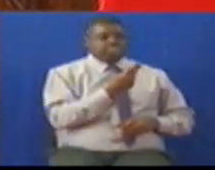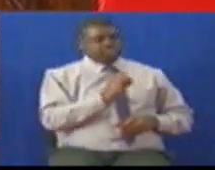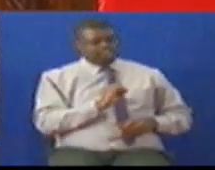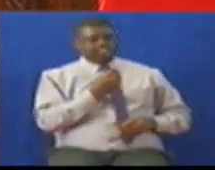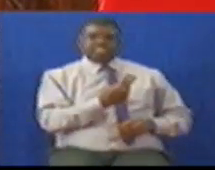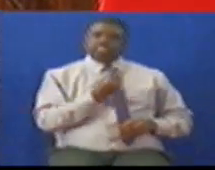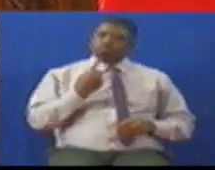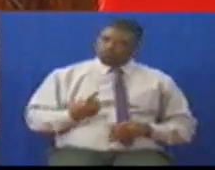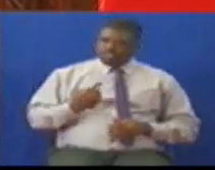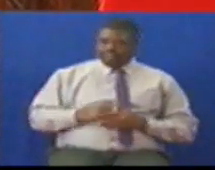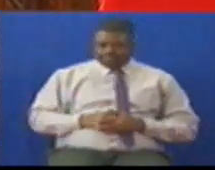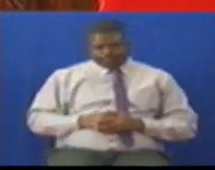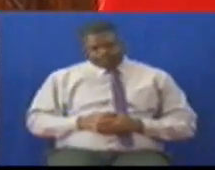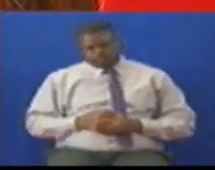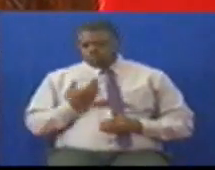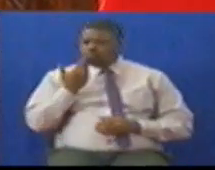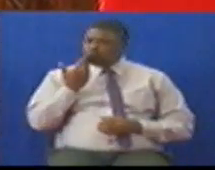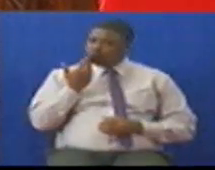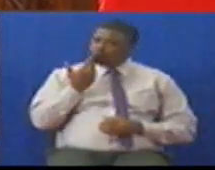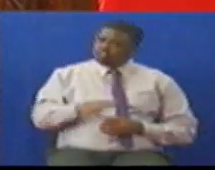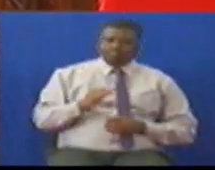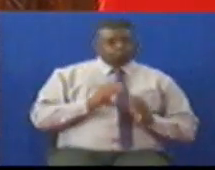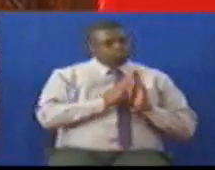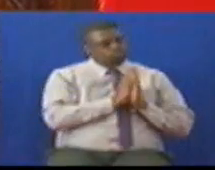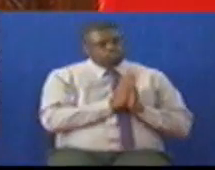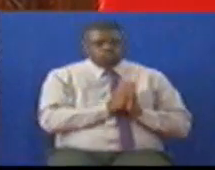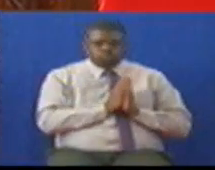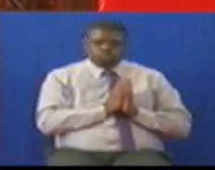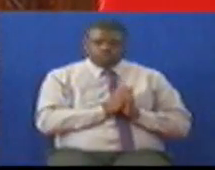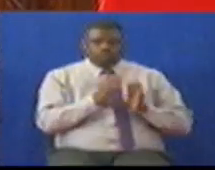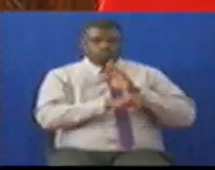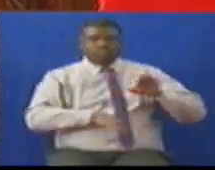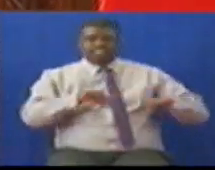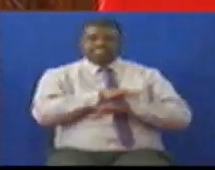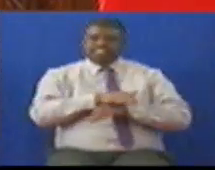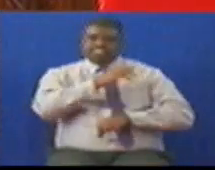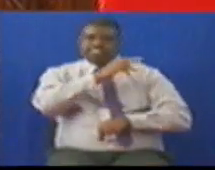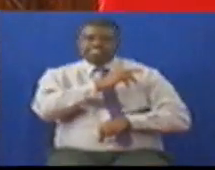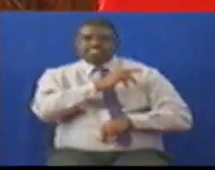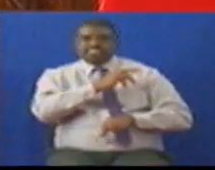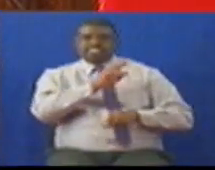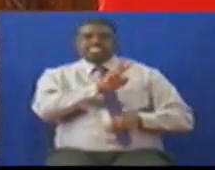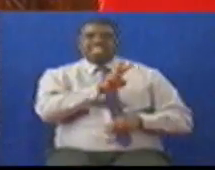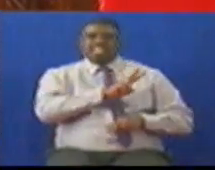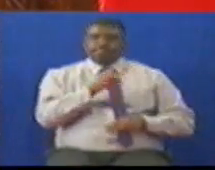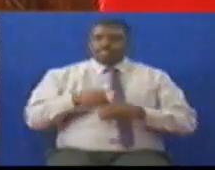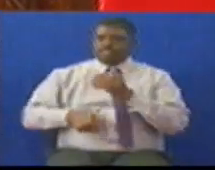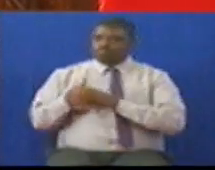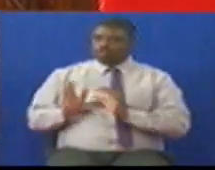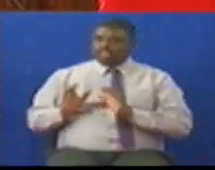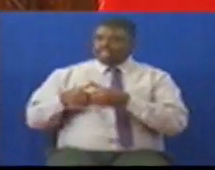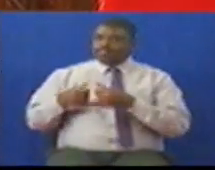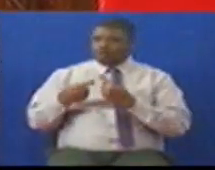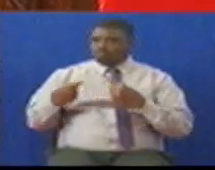2020-2021. Mheshimiwa Speaker, kwa umuhimu mkubwa napenda kumshukuru mwenyekiti wa chama cha demokrasia na maendeleo na kiongozi wa kambi rasmi ya